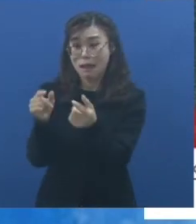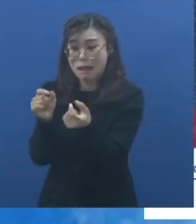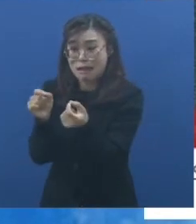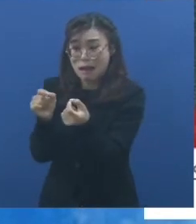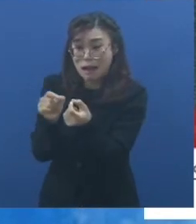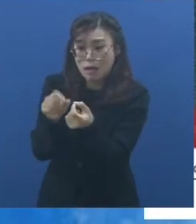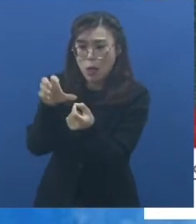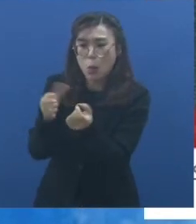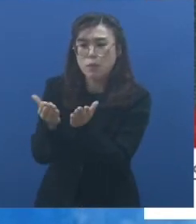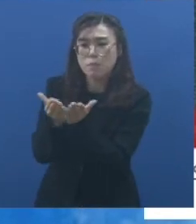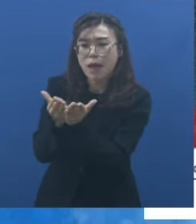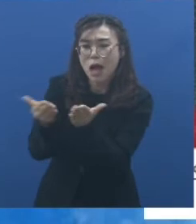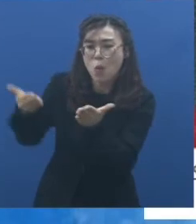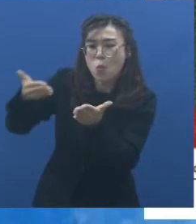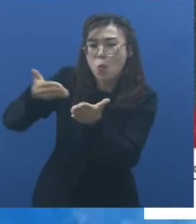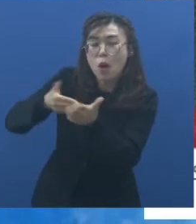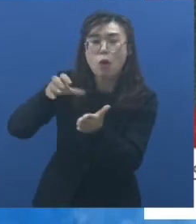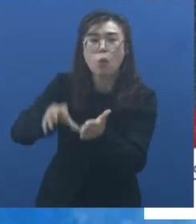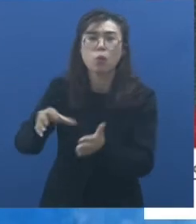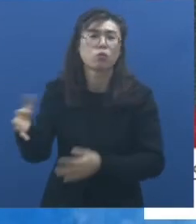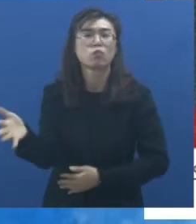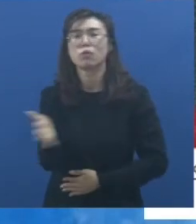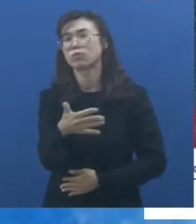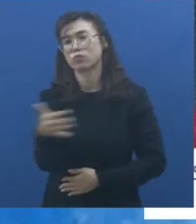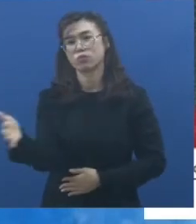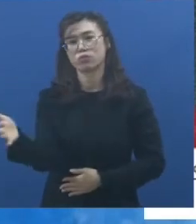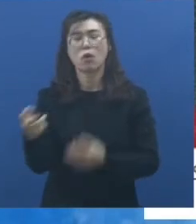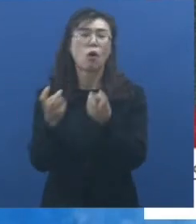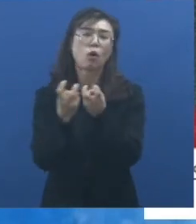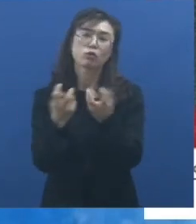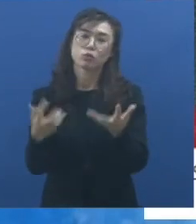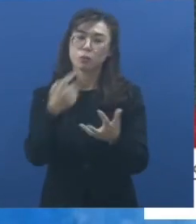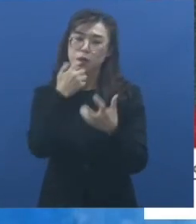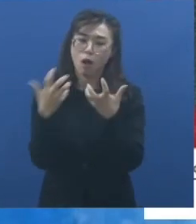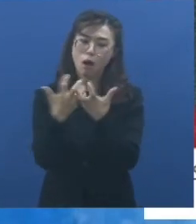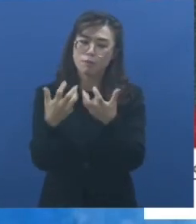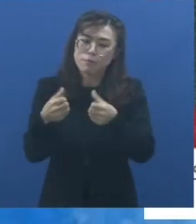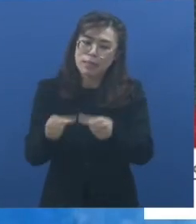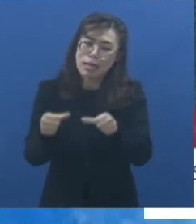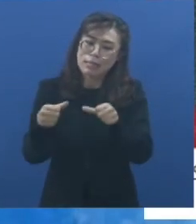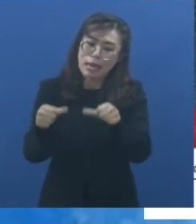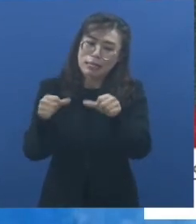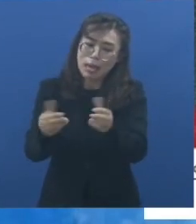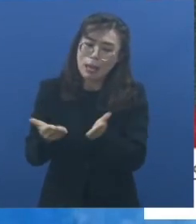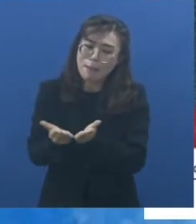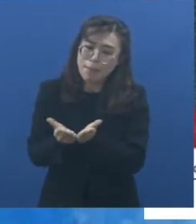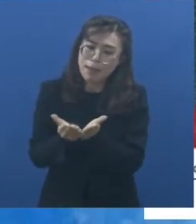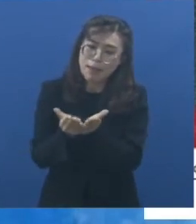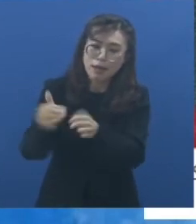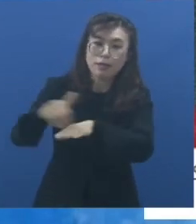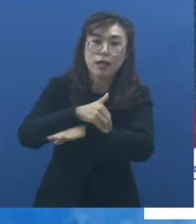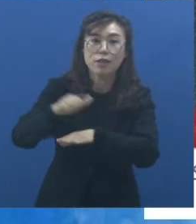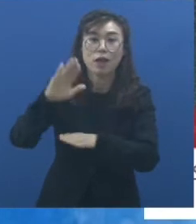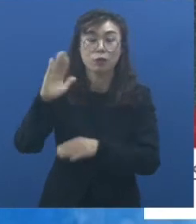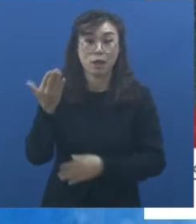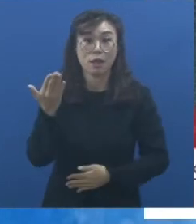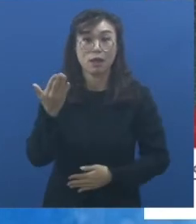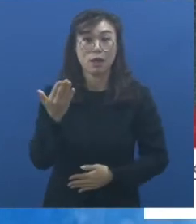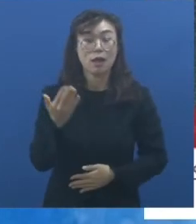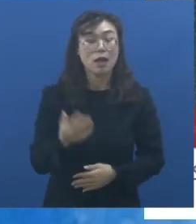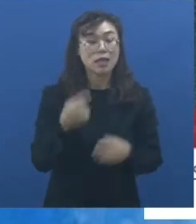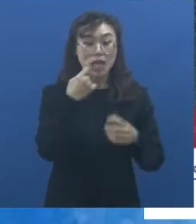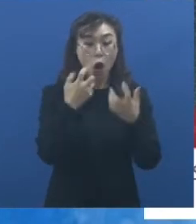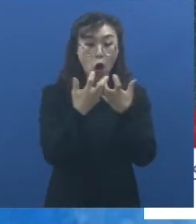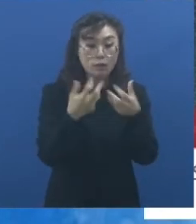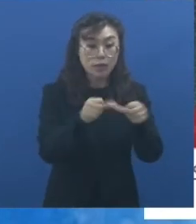항구가 잘 없어요 그럼 어떻게 해야 되죠 얼음을 깨뜨리면 서나 가야 되겠죠 사실 쇄빙선 이 제일 먼저 만들어진 건 안 미국에서